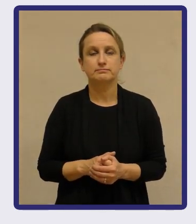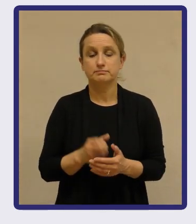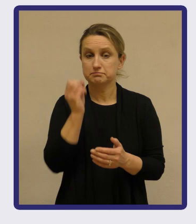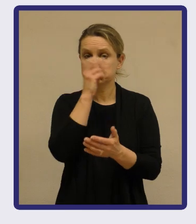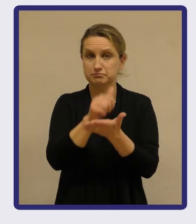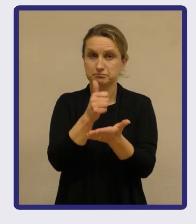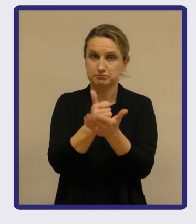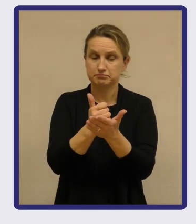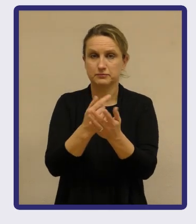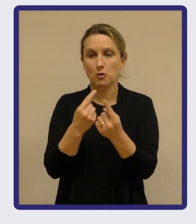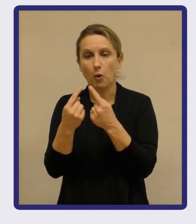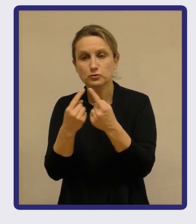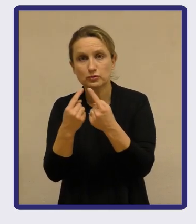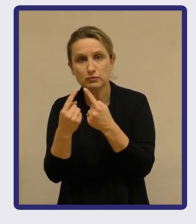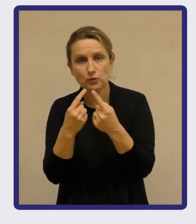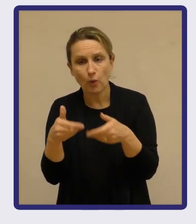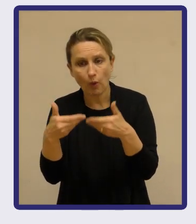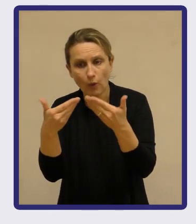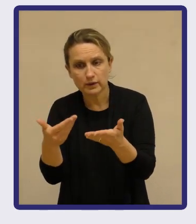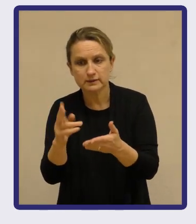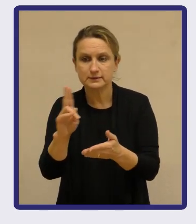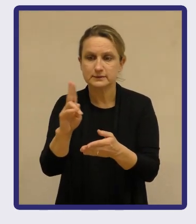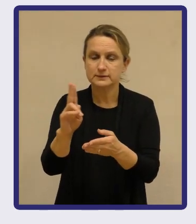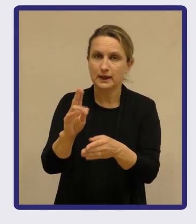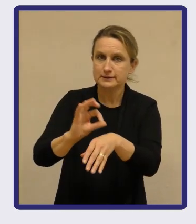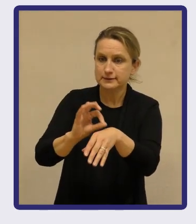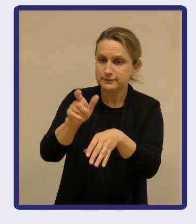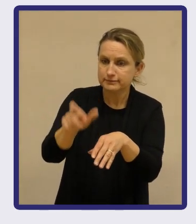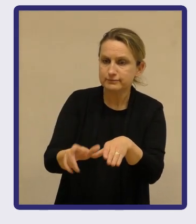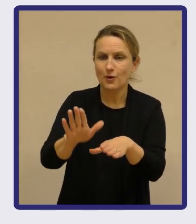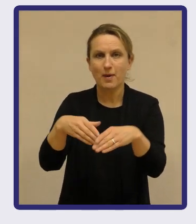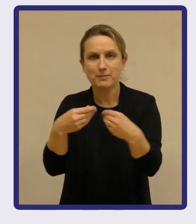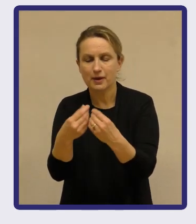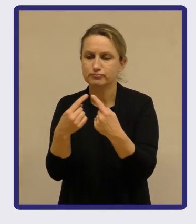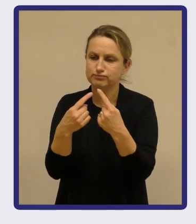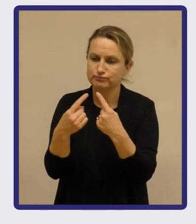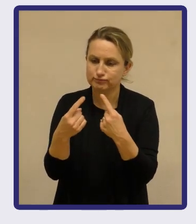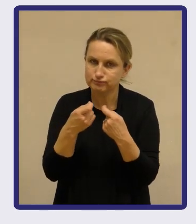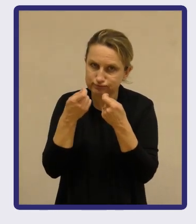Pakub konsultatsiooni ja nõustamist harvikhaigusega inimesele ja tema perele.